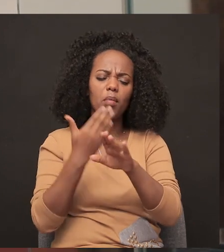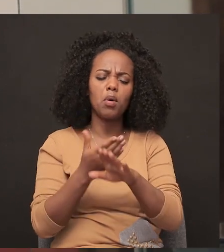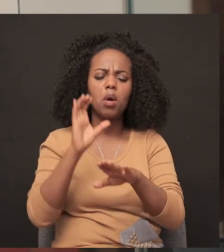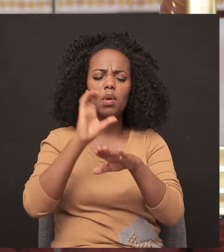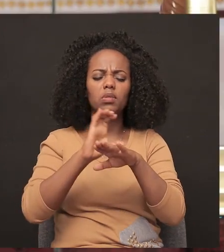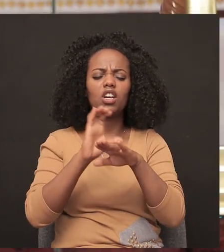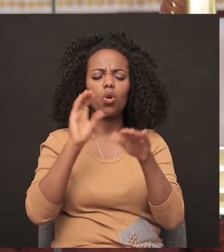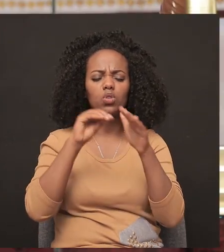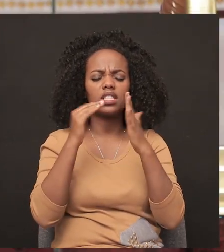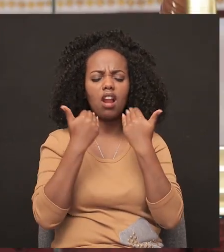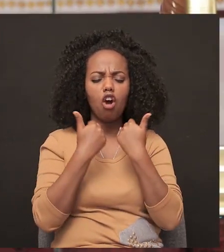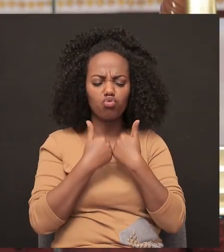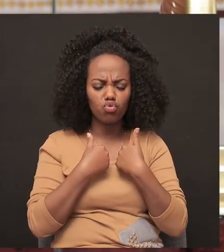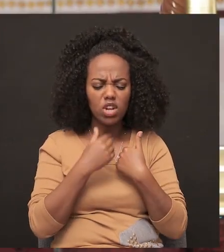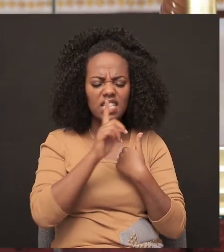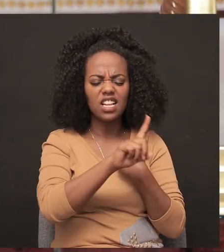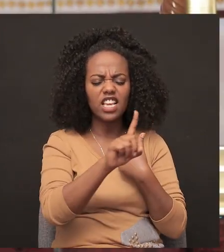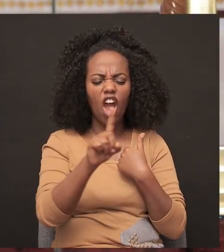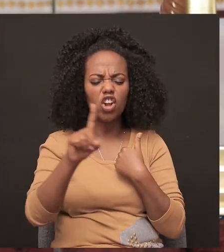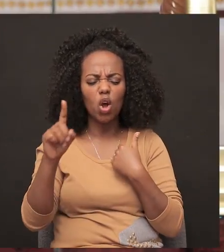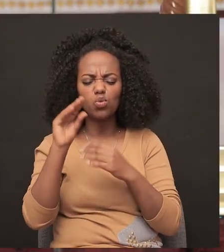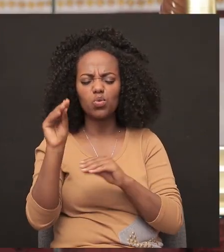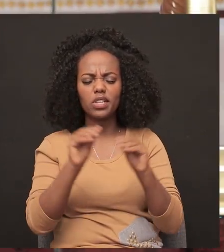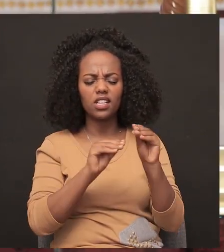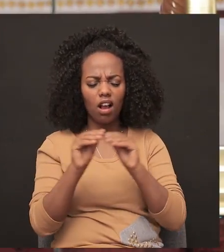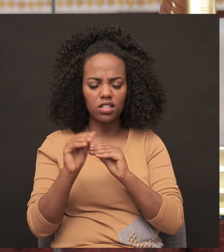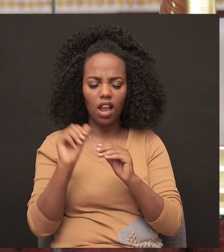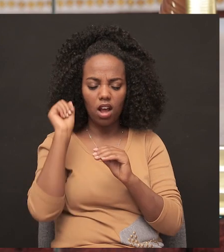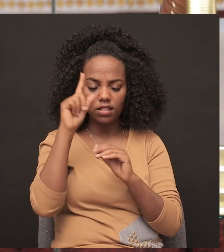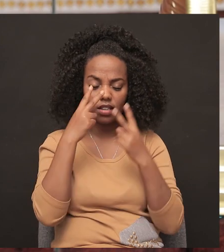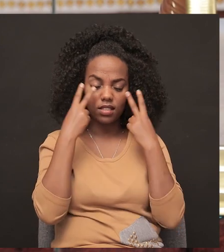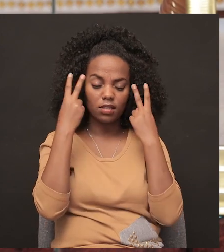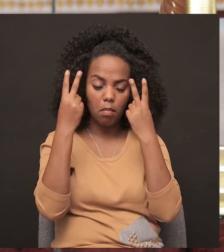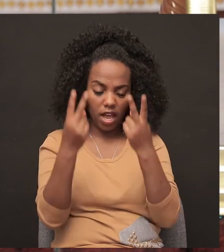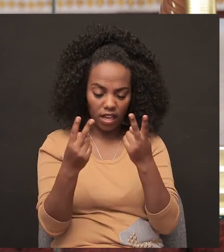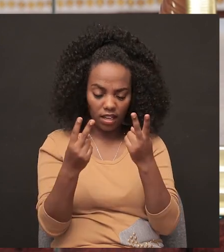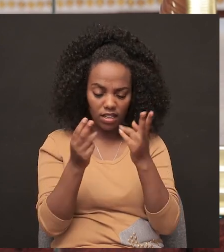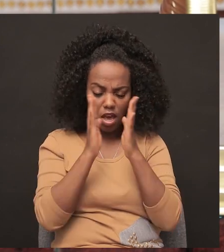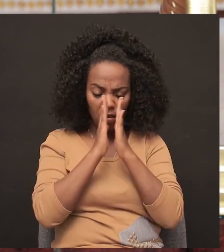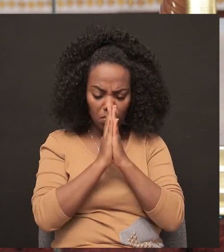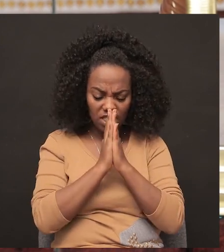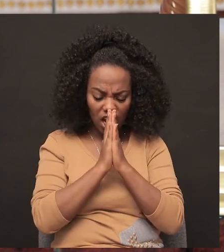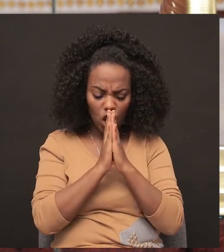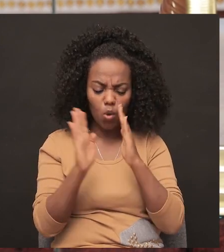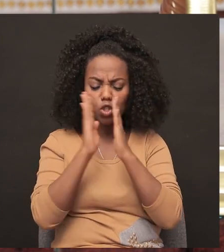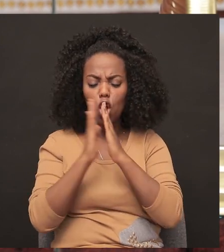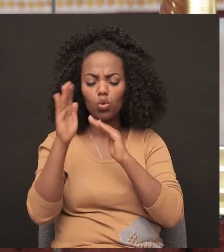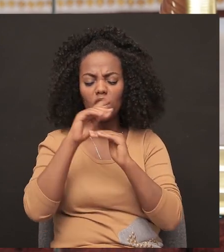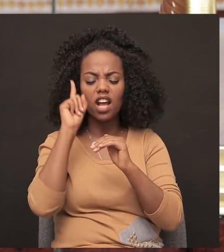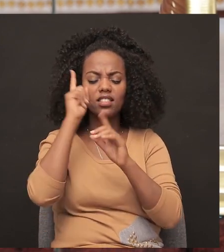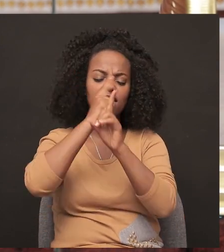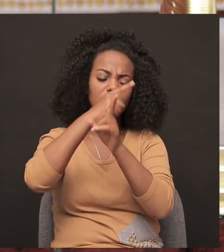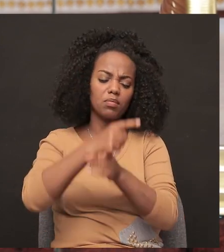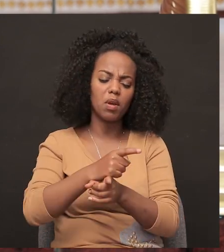በቤተ ክርስቲያናችን ውስጥ ስላሉ ስለ ያንዳንዱ እንቅስቃሴ አንተ እንድትመለከት በሚጸለየው ጸሎት ላይ አንተ